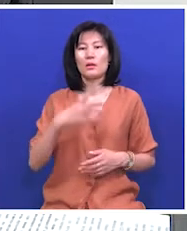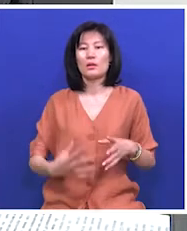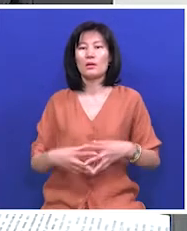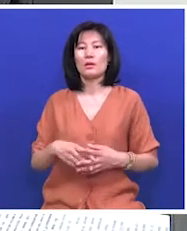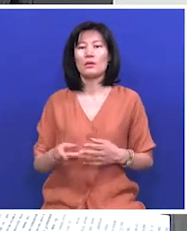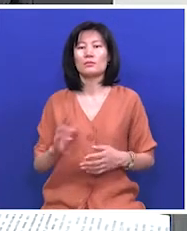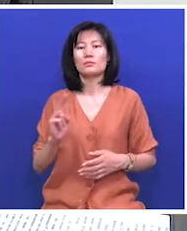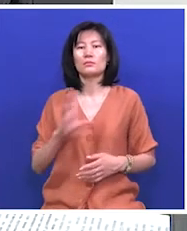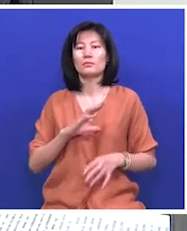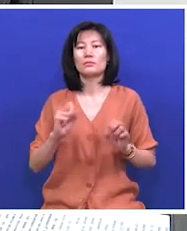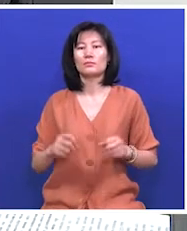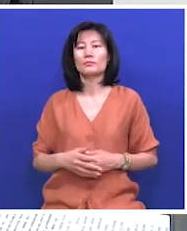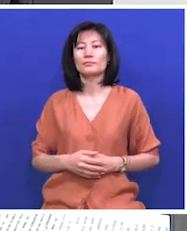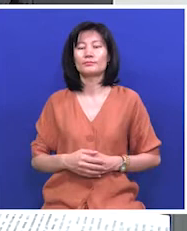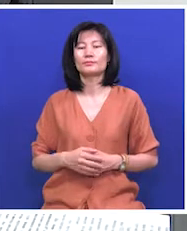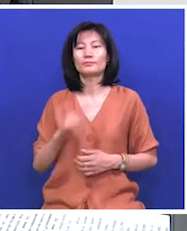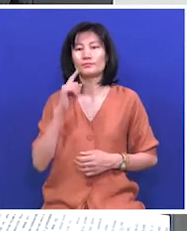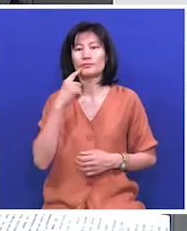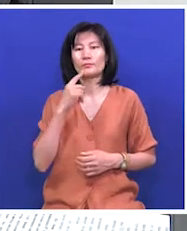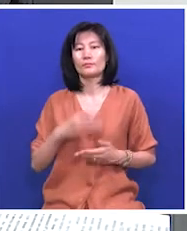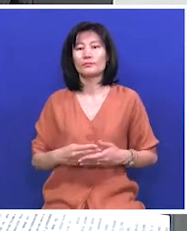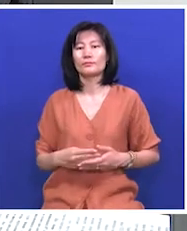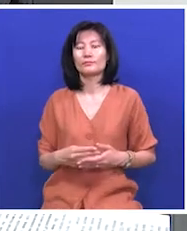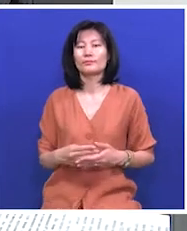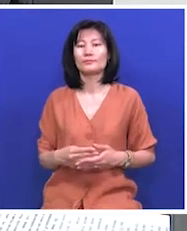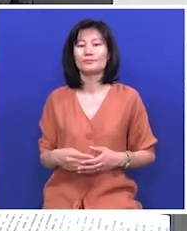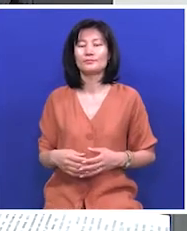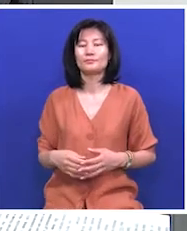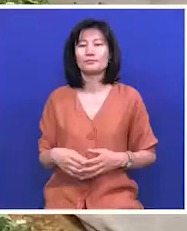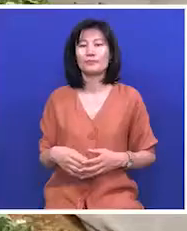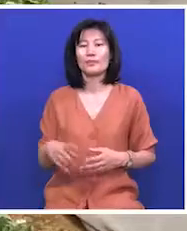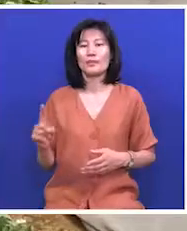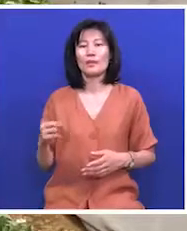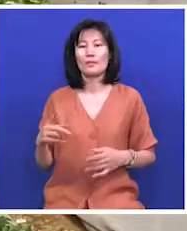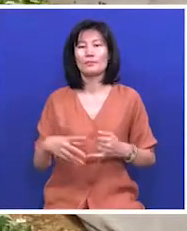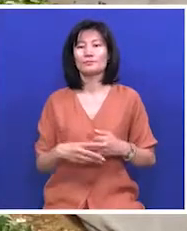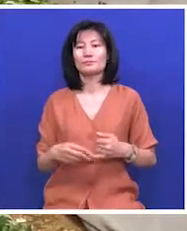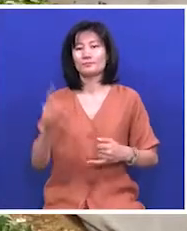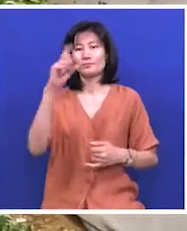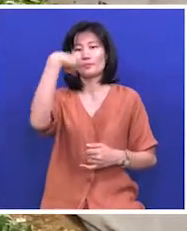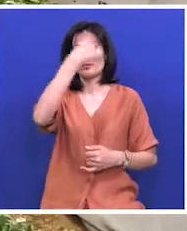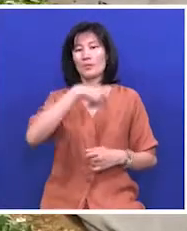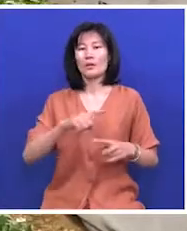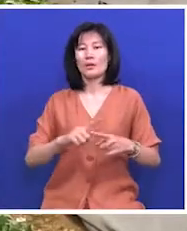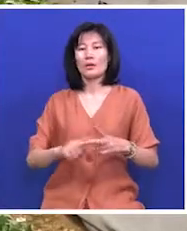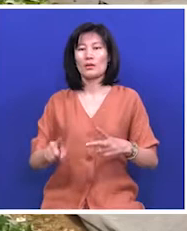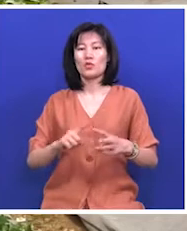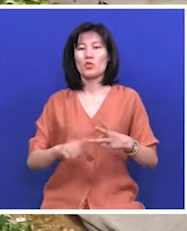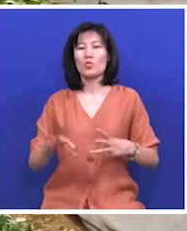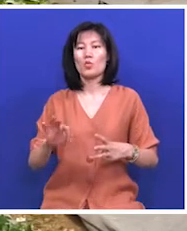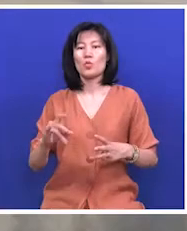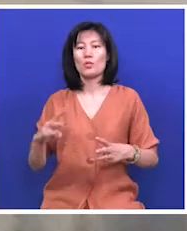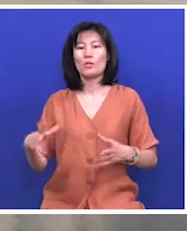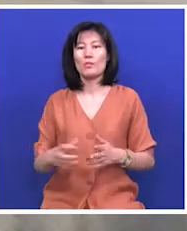Былайша айтқанда, ауыл шаруашылық тауар өндірушілерге қиыншылығын тигізеді деп ойламаймын. Бір алқаптан жылына екі өнім алу көкөніс